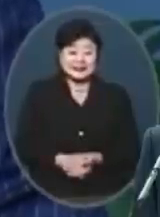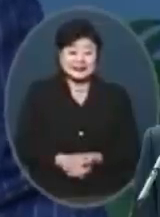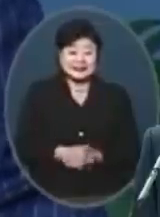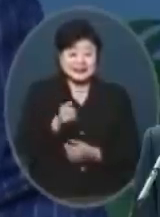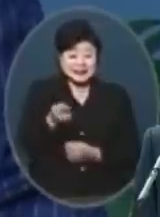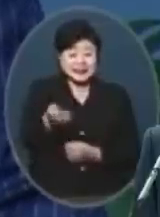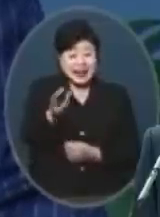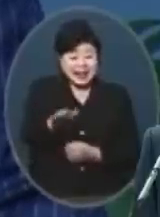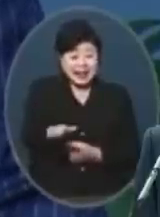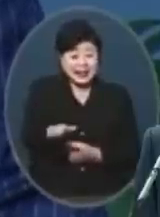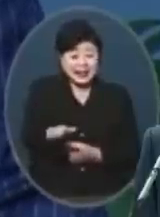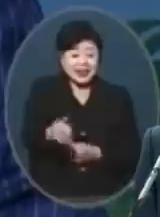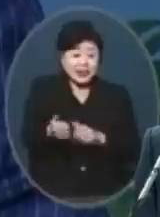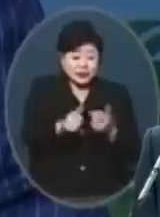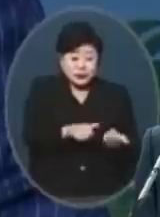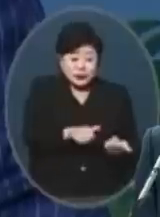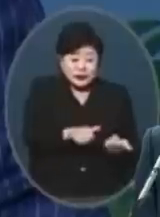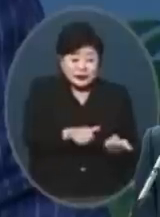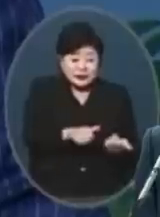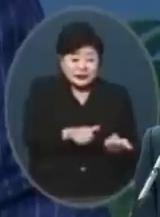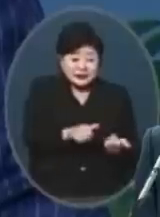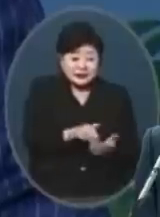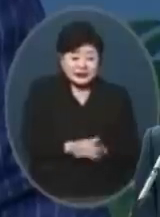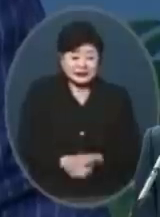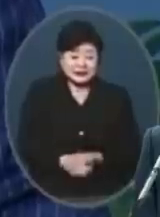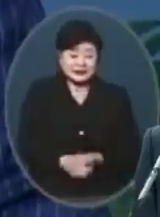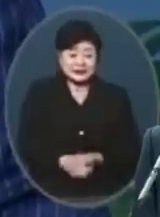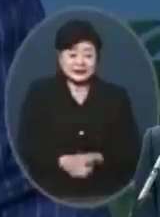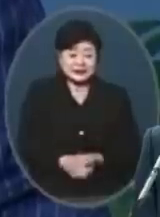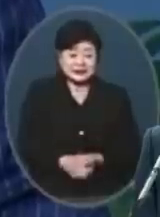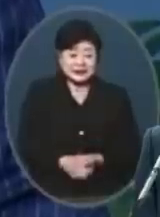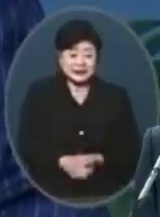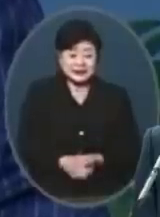그러나 죽는 것은